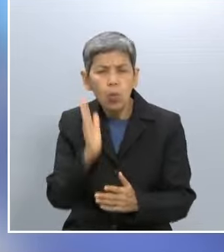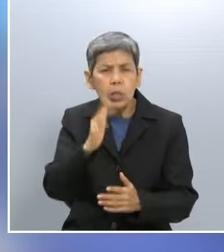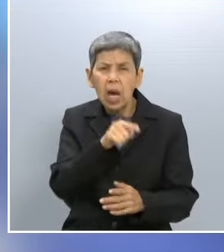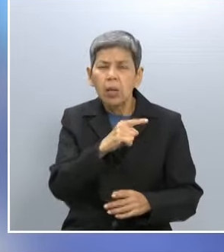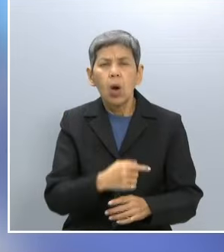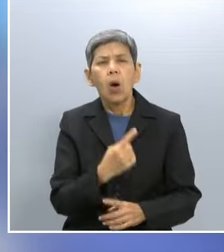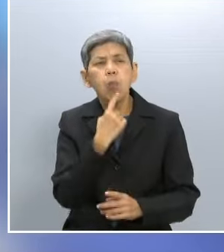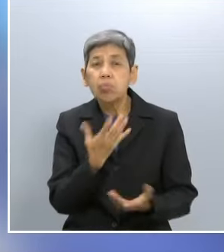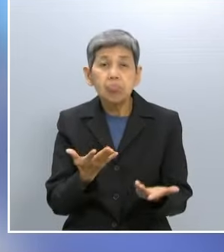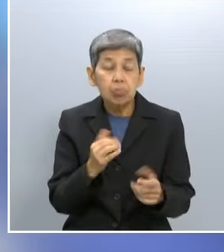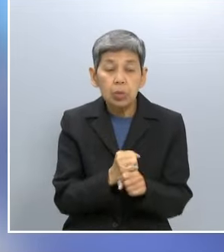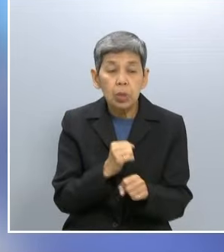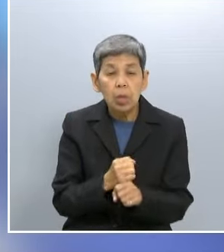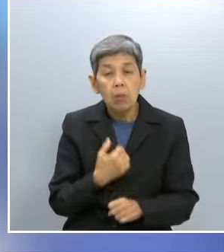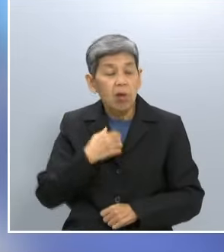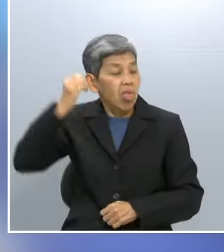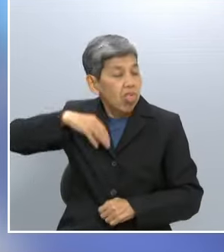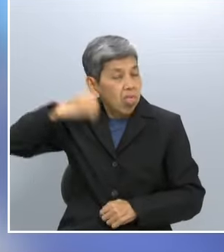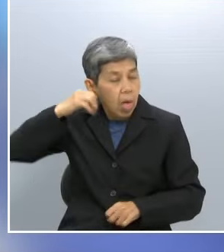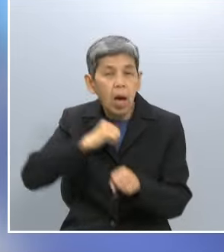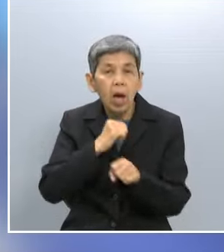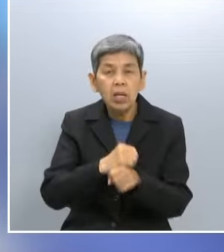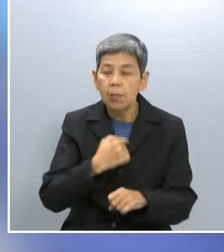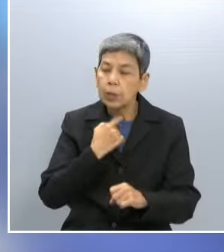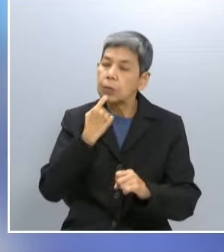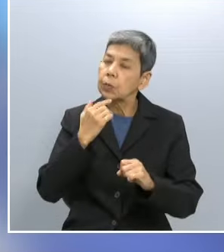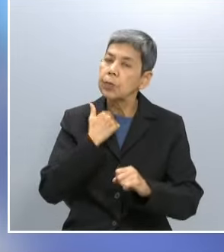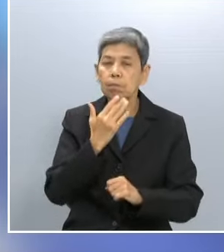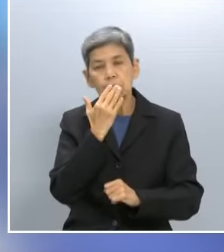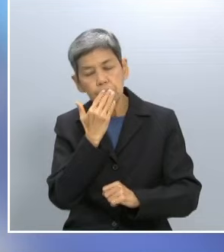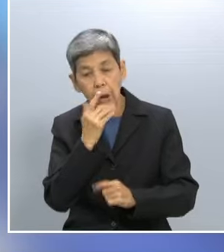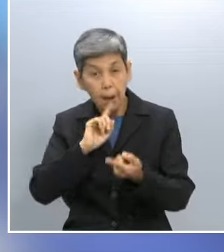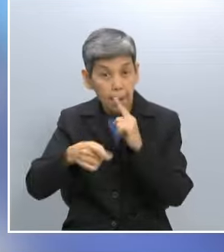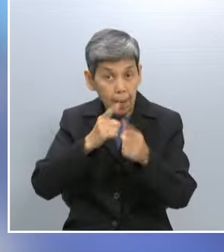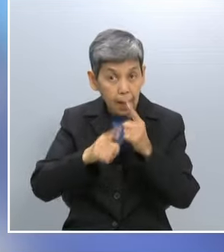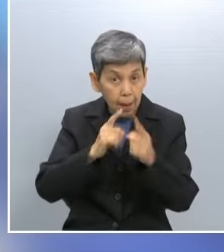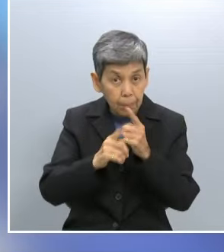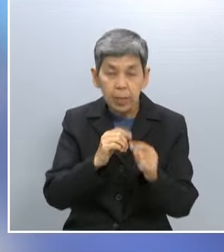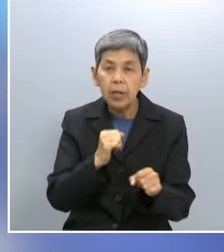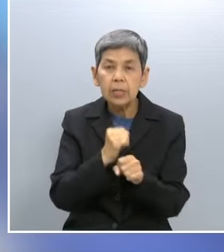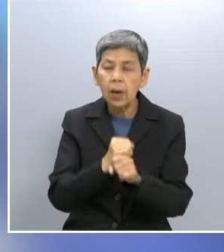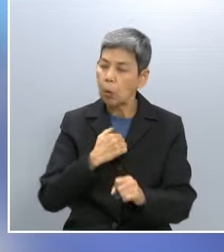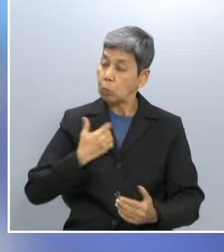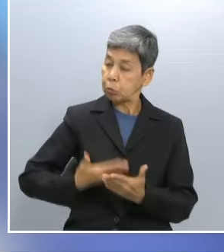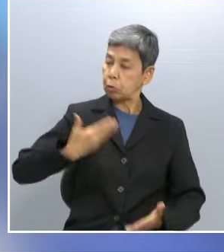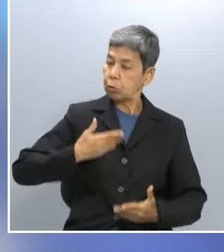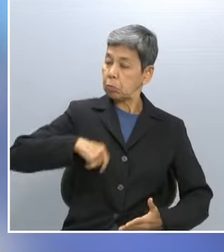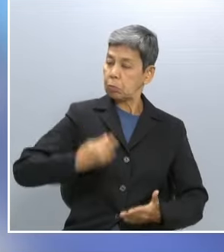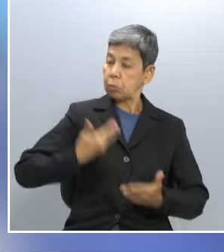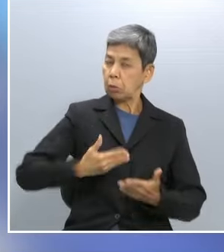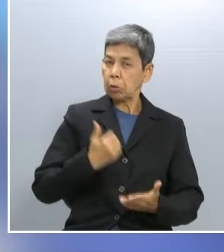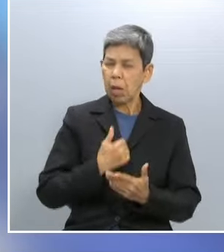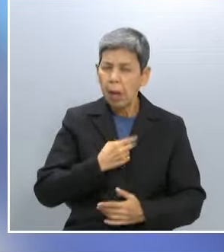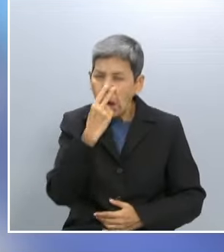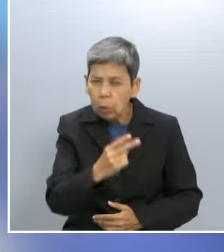พูดอะไรเขาก็จะไม่ค่อยฟังเขาเป็นคนเงียบๆพออยู่กับเพื่อนพี่น้องจะทำตัวเป็นคนมีเงินมีอำนาจแต่เท่าที่